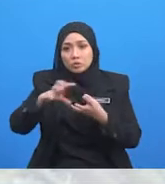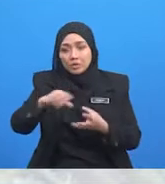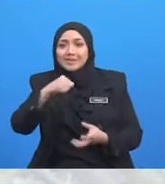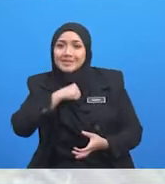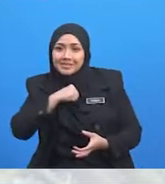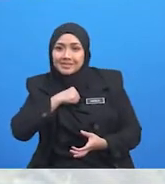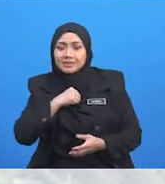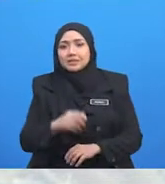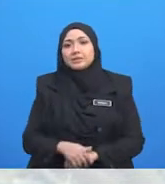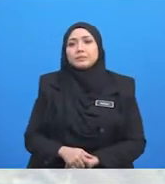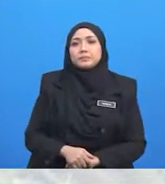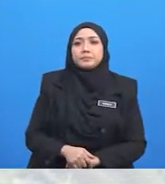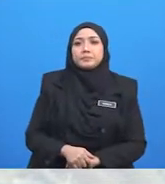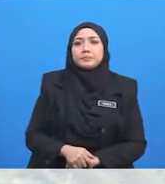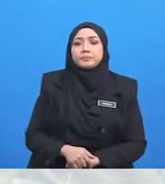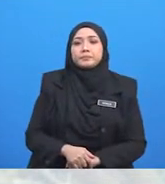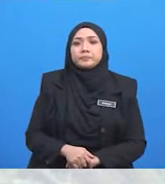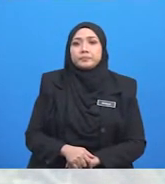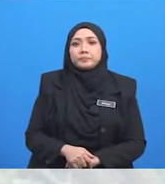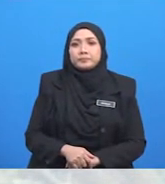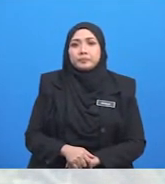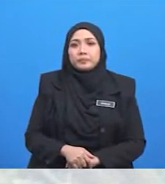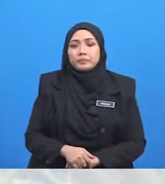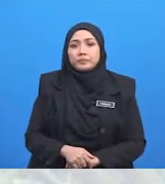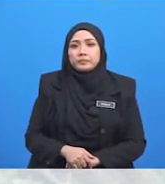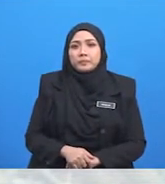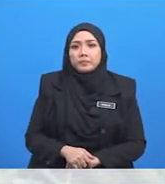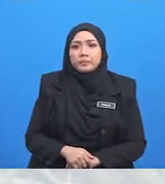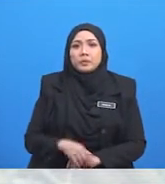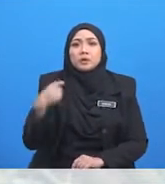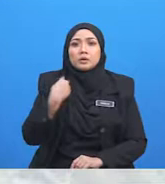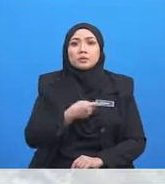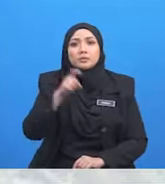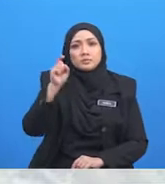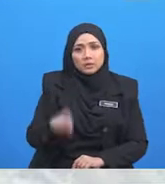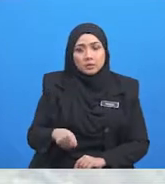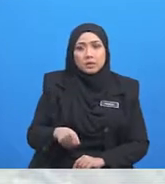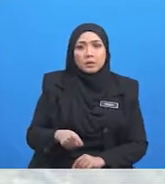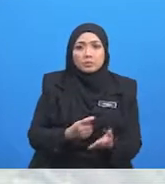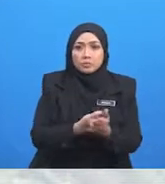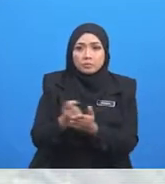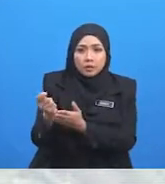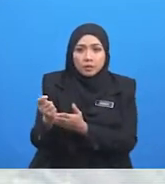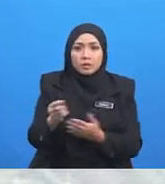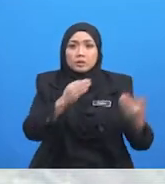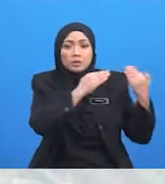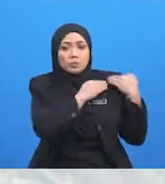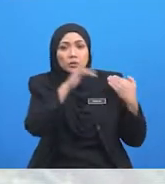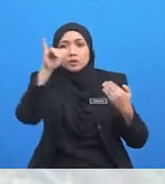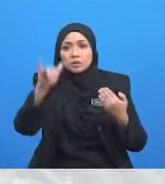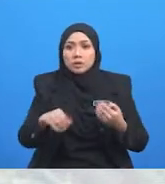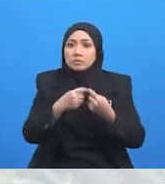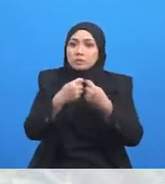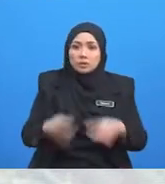sendiri. Pengajaran berikutnya, kita hendaklah menunaikan tanggungjawab